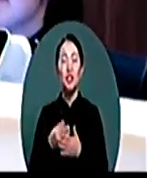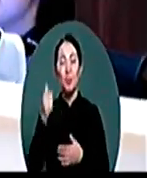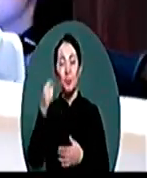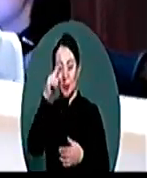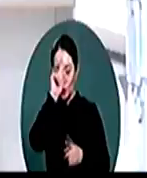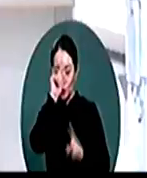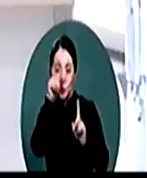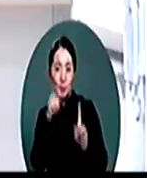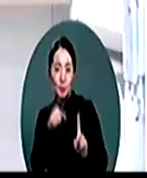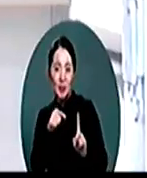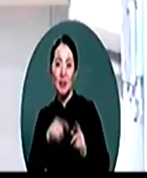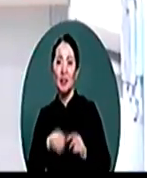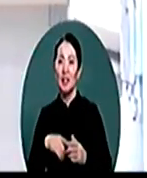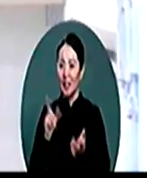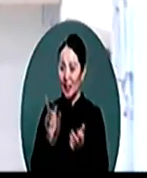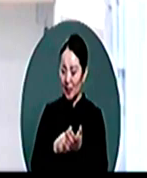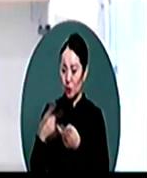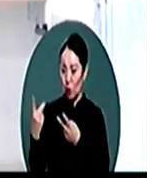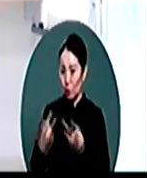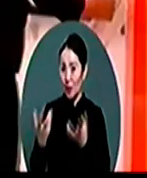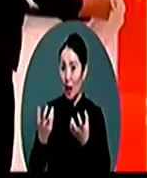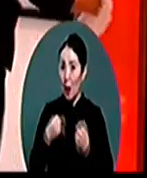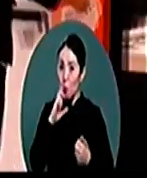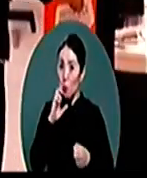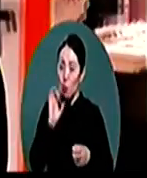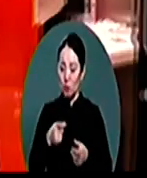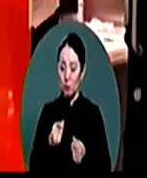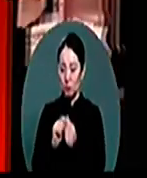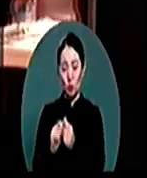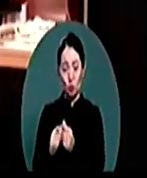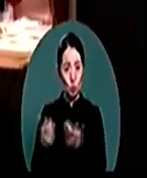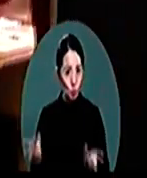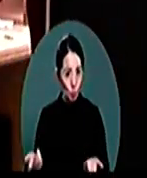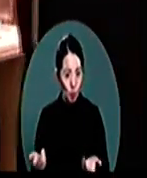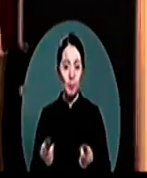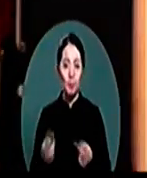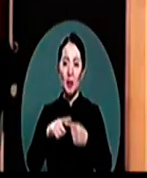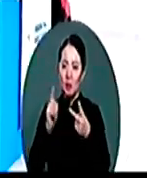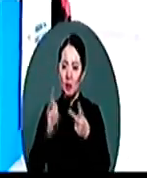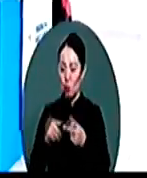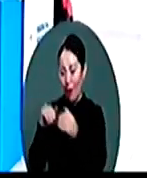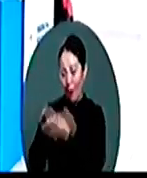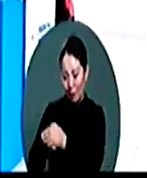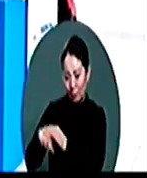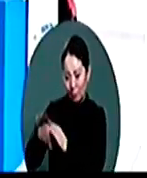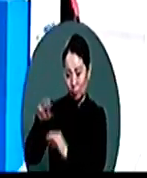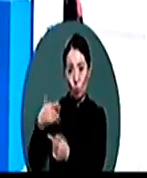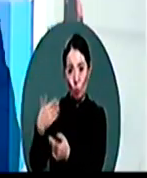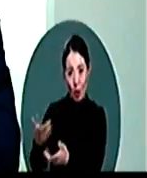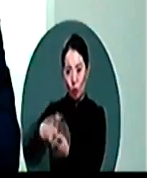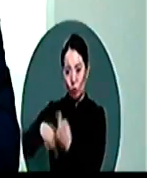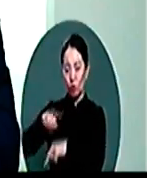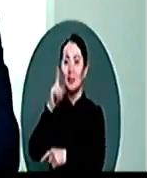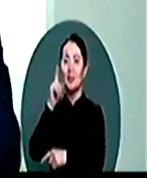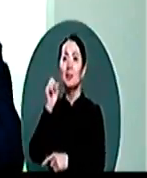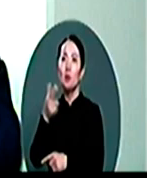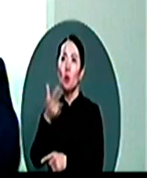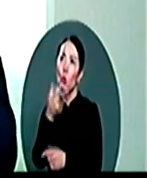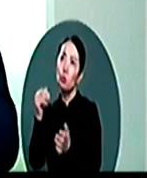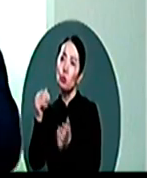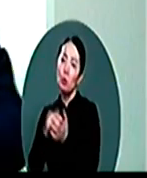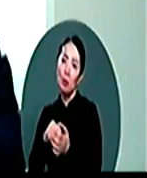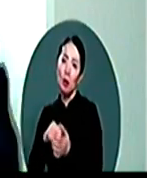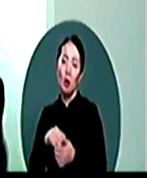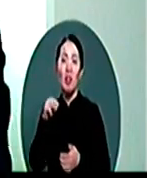бол одоо жишээ нь эрүүл мэндийн шаардлагатай үйлчлэгээ авах болсон бол түүнийгөө зарцуулж болдог. Дээрээс нь түүнийг хадгалуулсныхаа төлөө нийтдээ